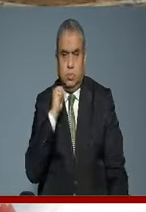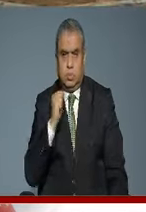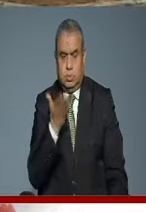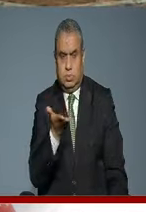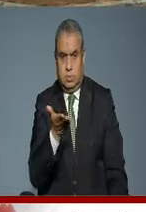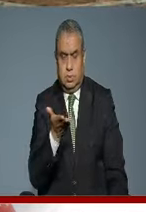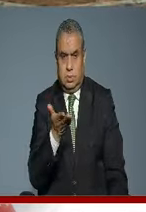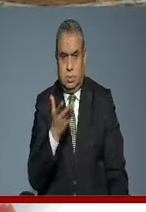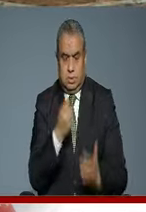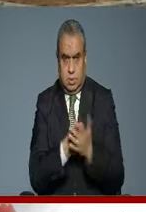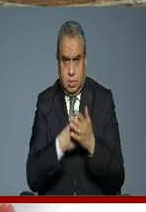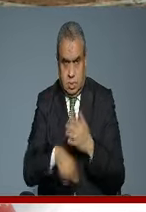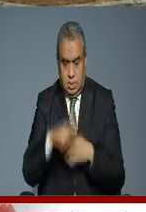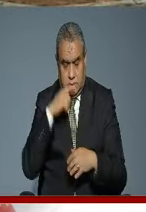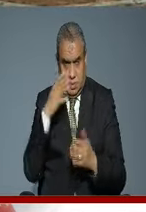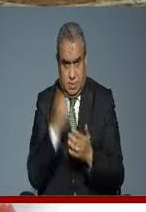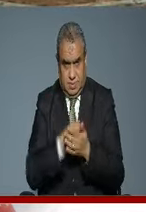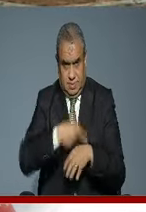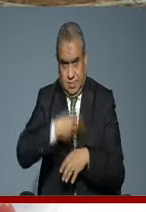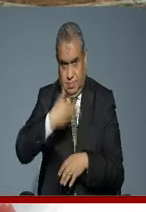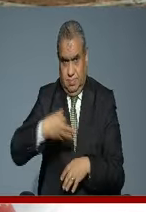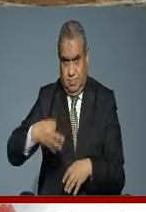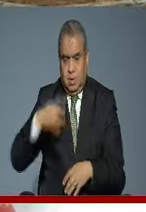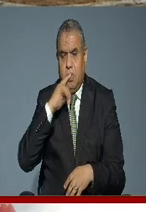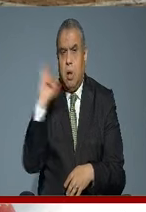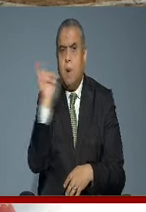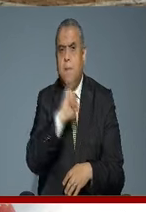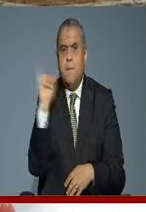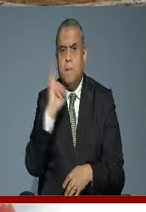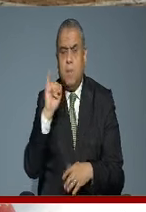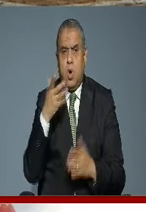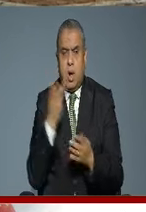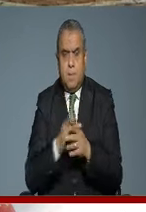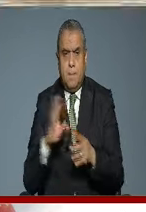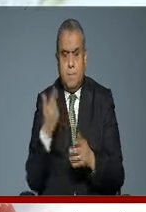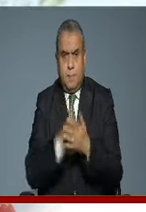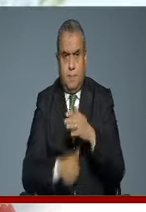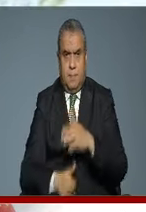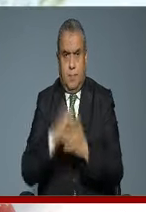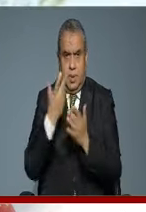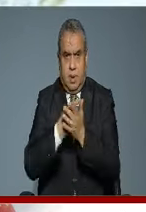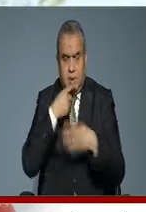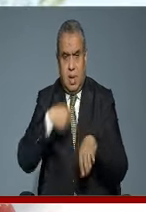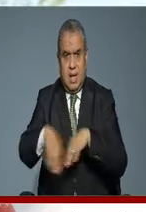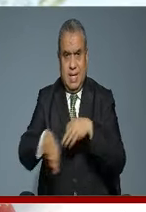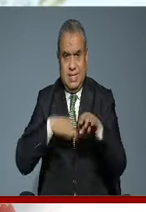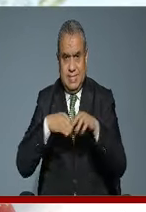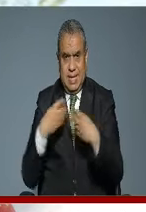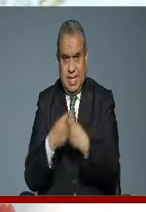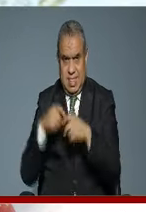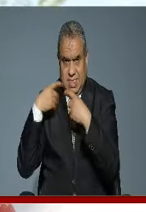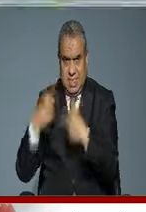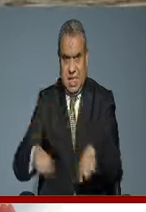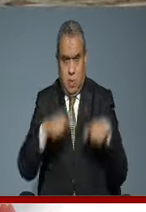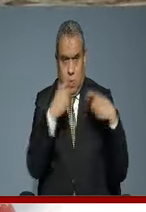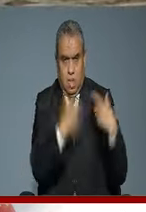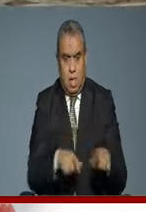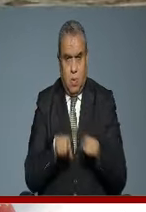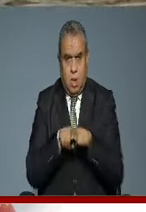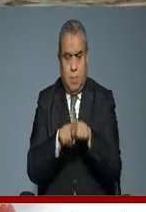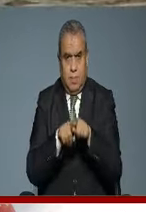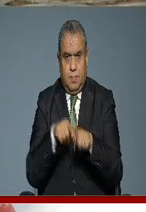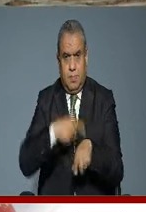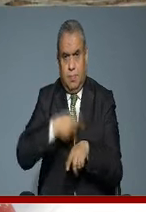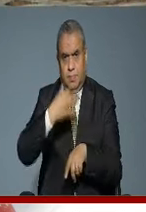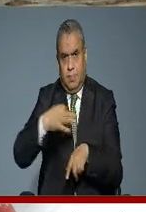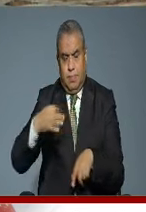في هذه اللحظة المهمة والوضع الراهن المهم في السياسة الدولية، في الوقت